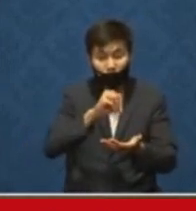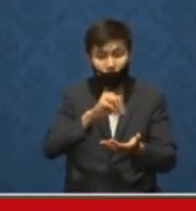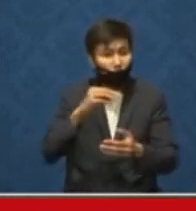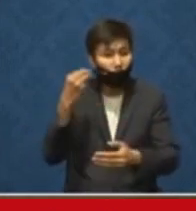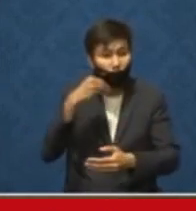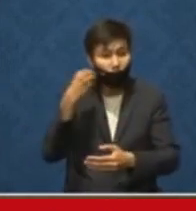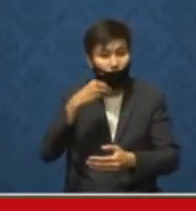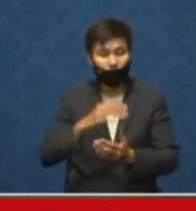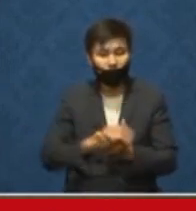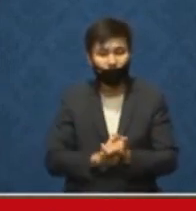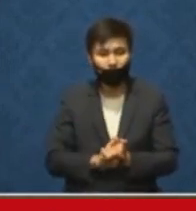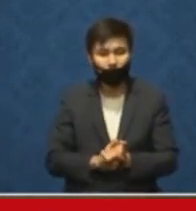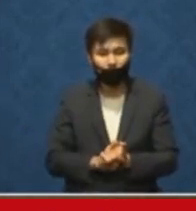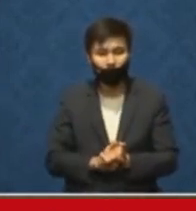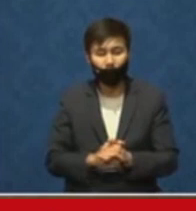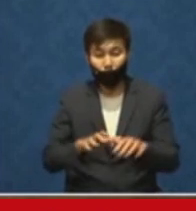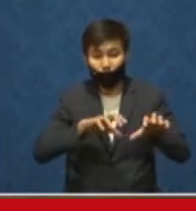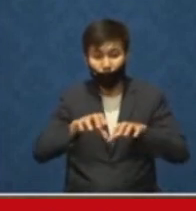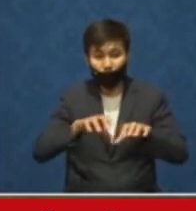พิเศษไปในสูงของพระประจำ